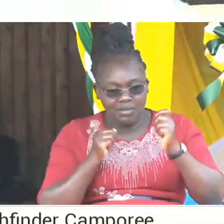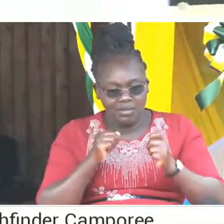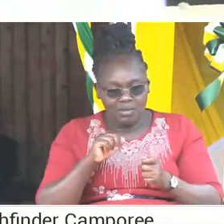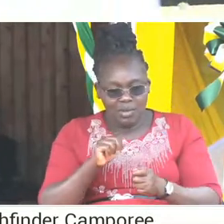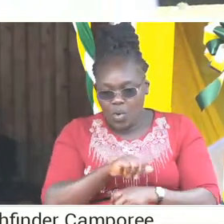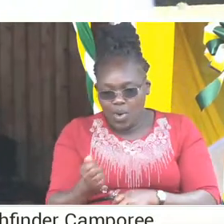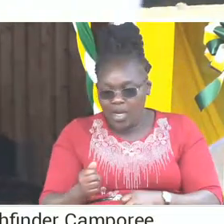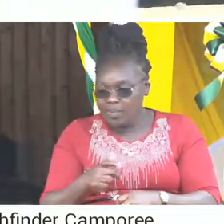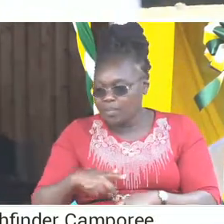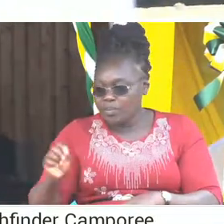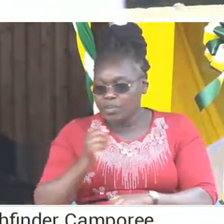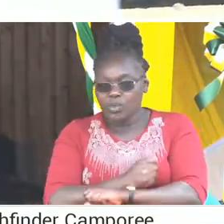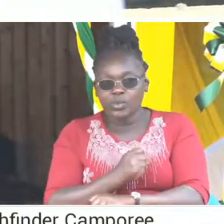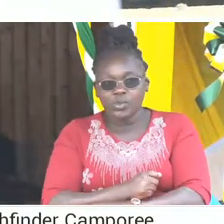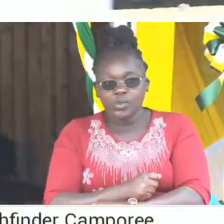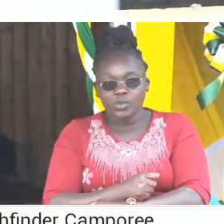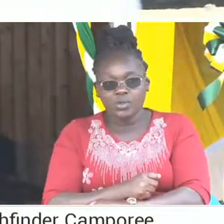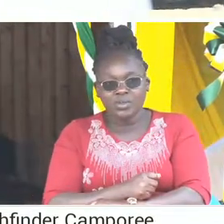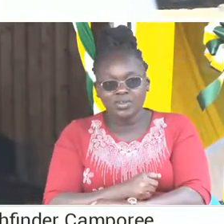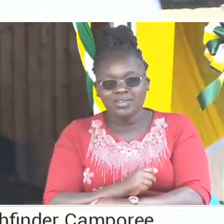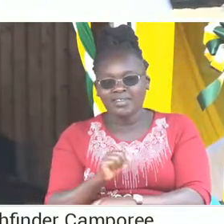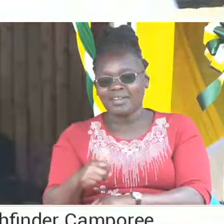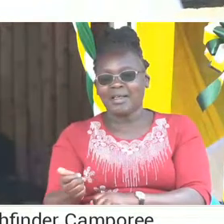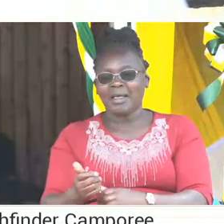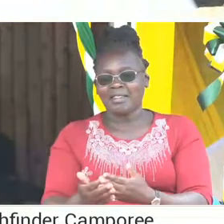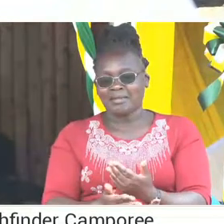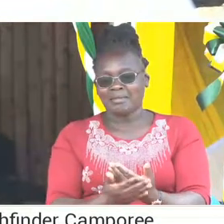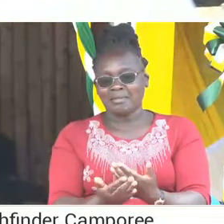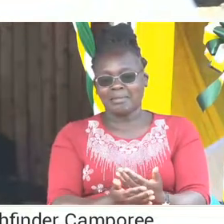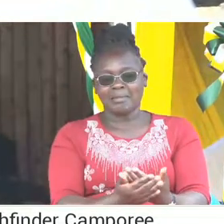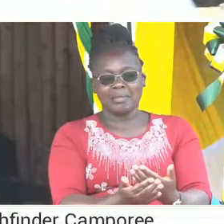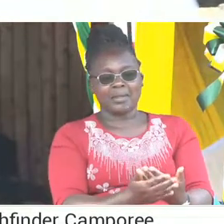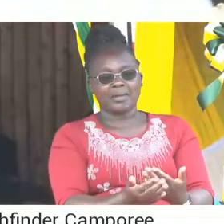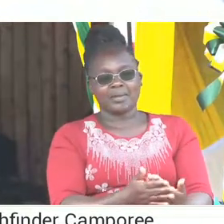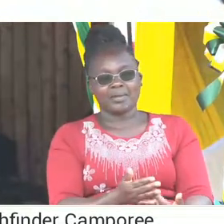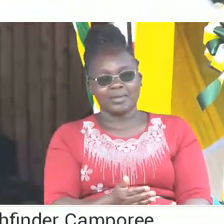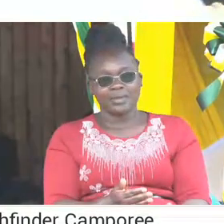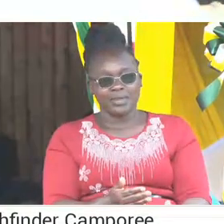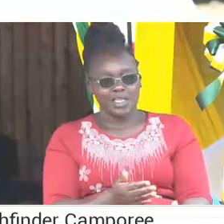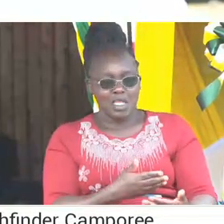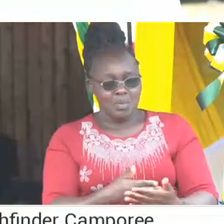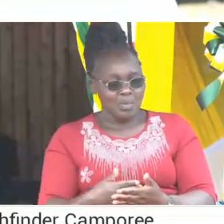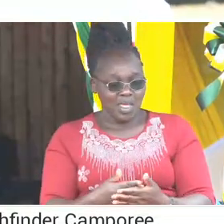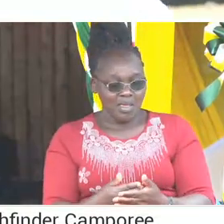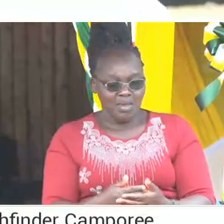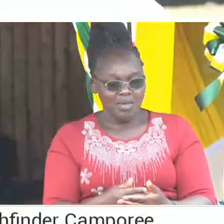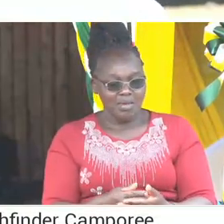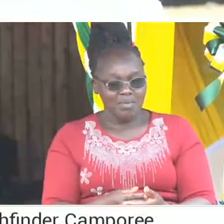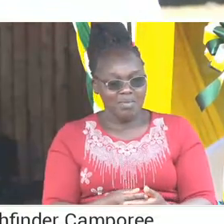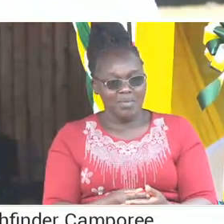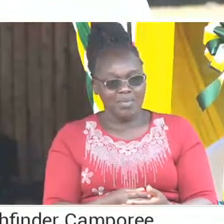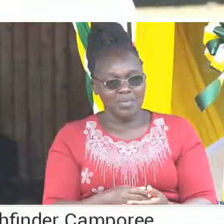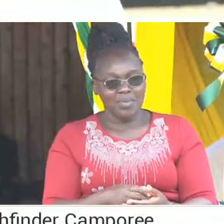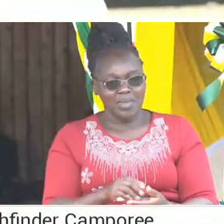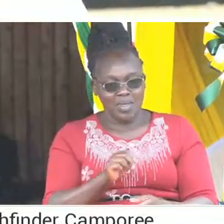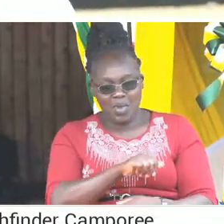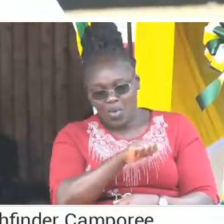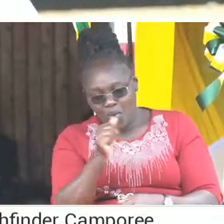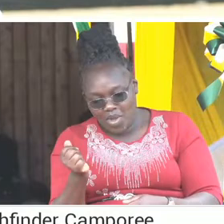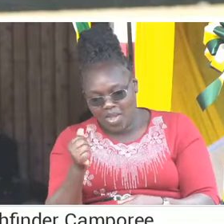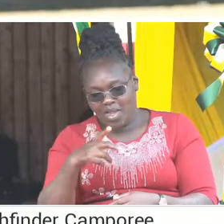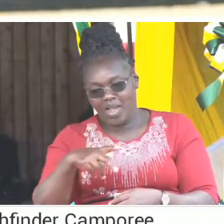Wale nyanya ni baby, it's time to go to school, wakey. Your bag is full of snacks,